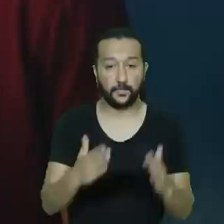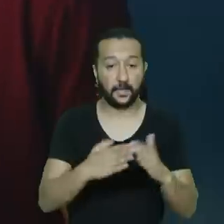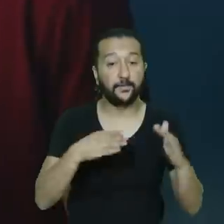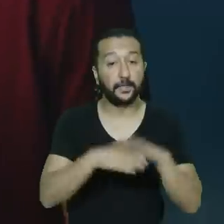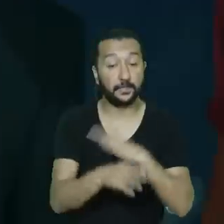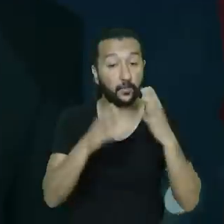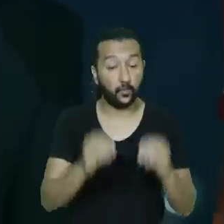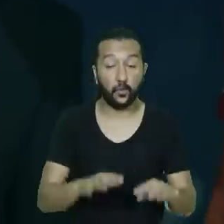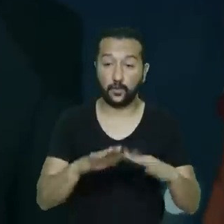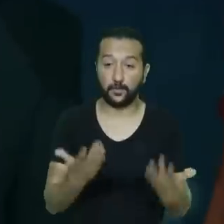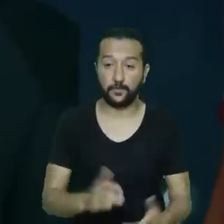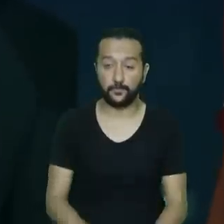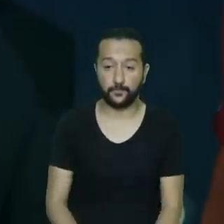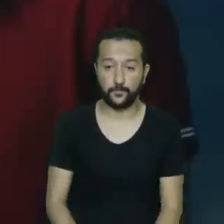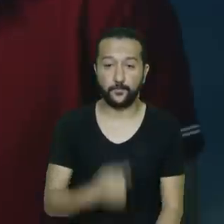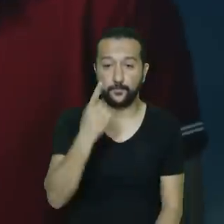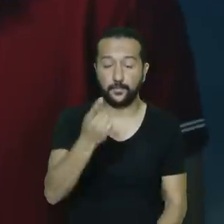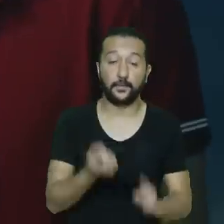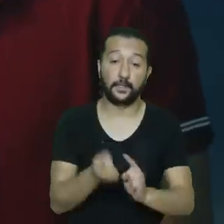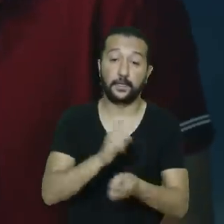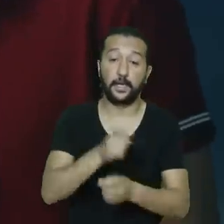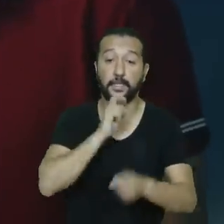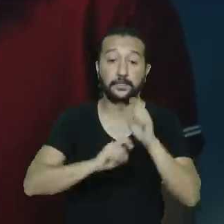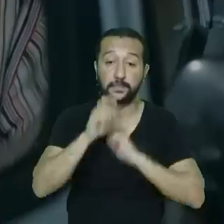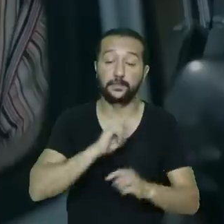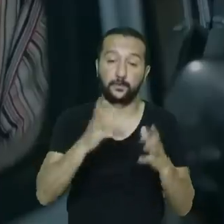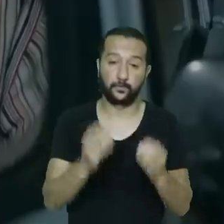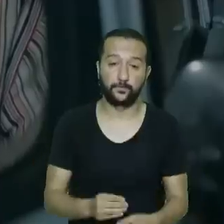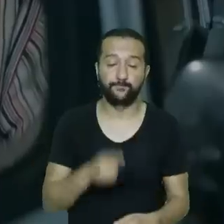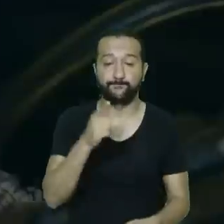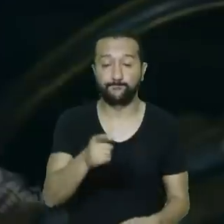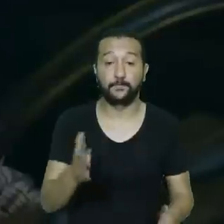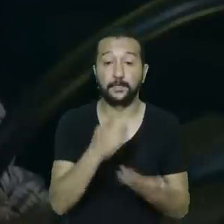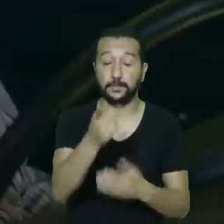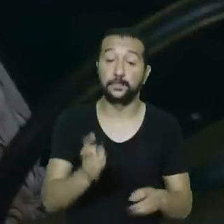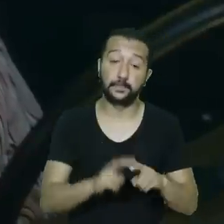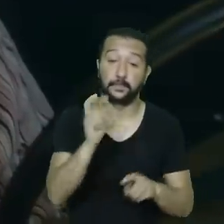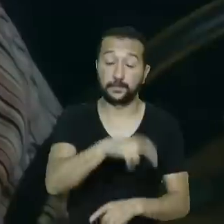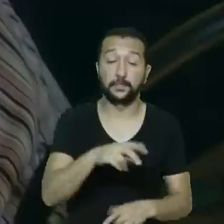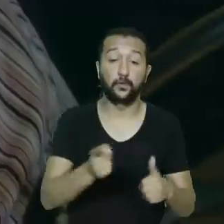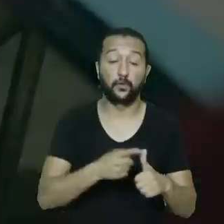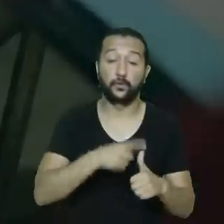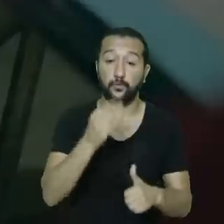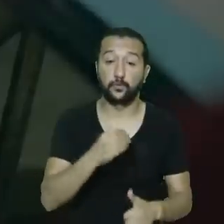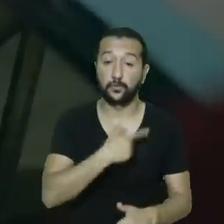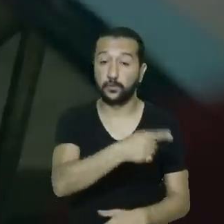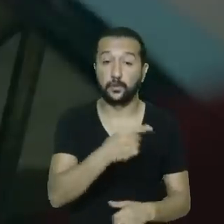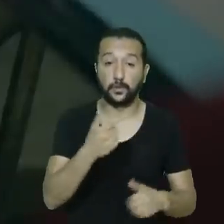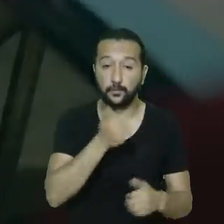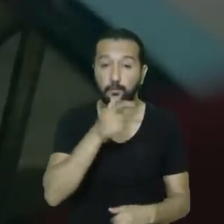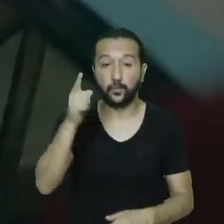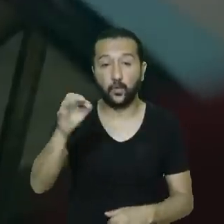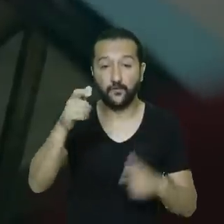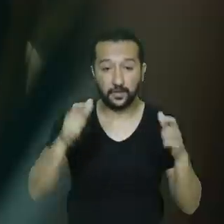Girdik girmesine de bir takım aksilikler olmadı değil tabii. Neyse gülüm, sen ince unumunu boş ver de bize babanın